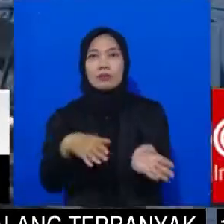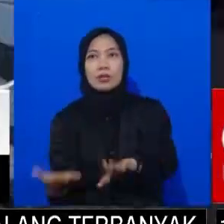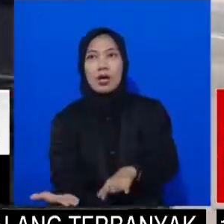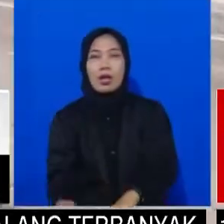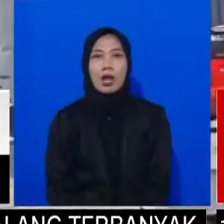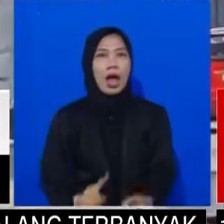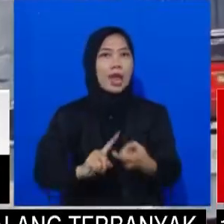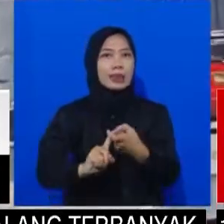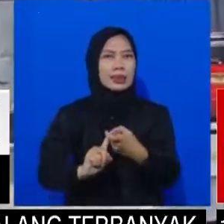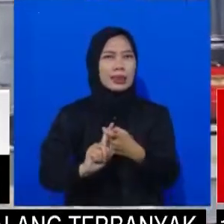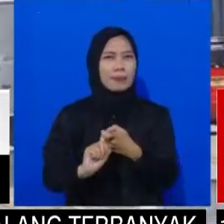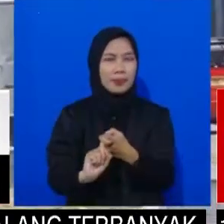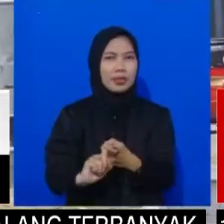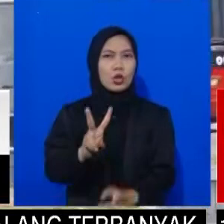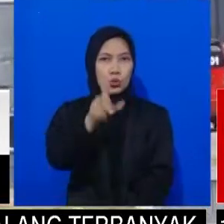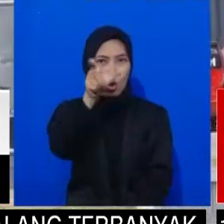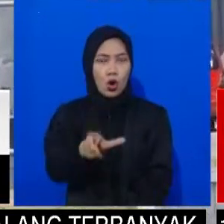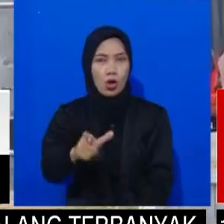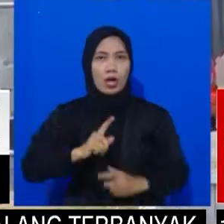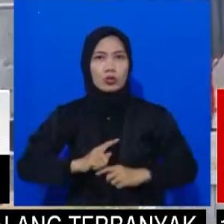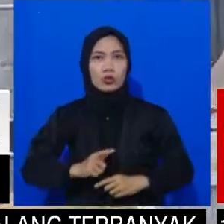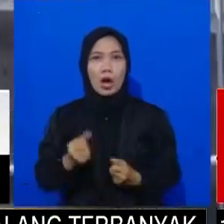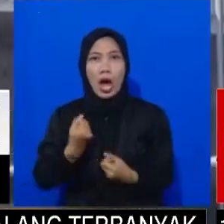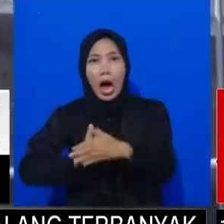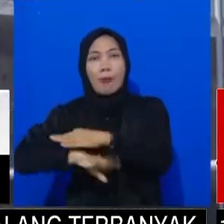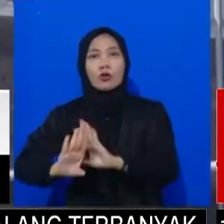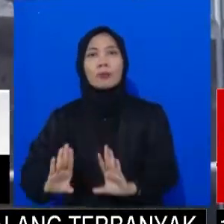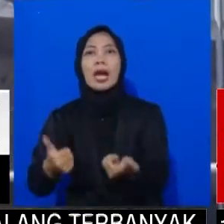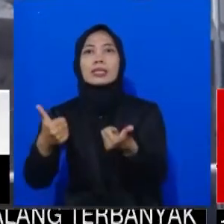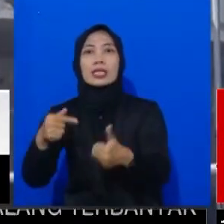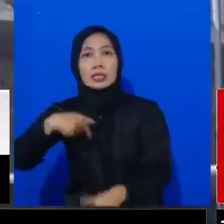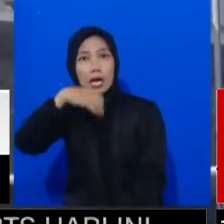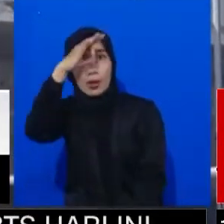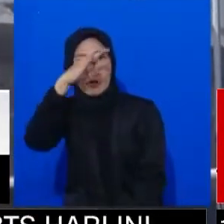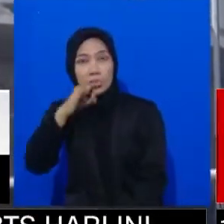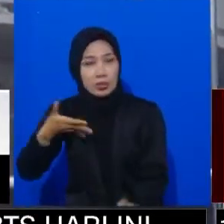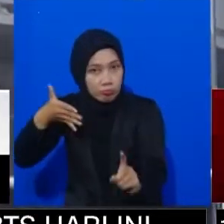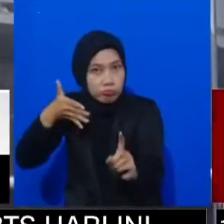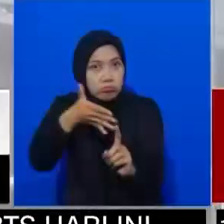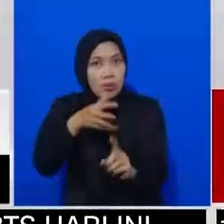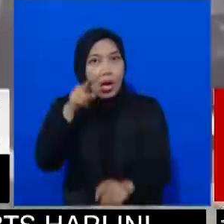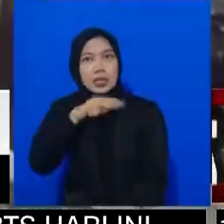rekannya lolos. Keduanya kini masih dikejar anggota Polsek Koja, Jakarta Utara.